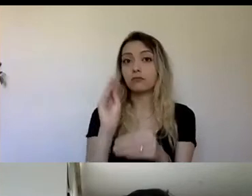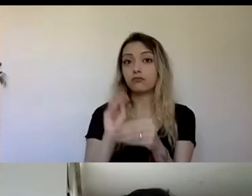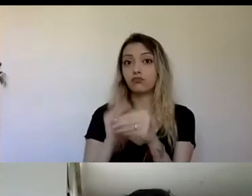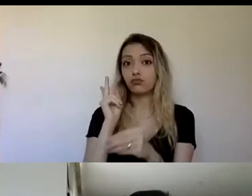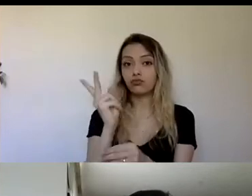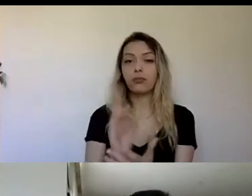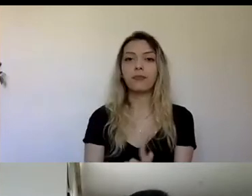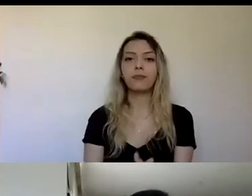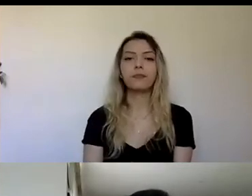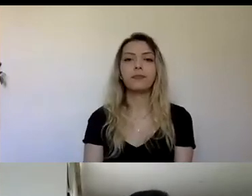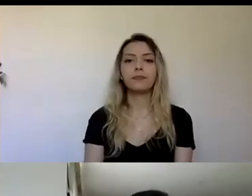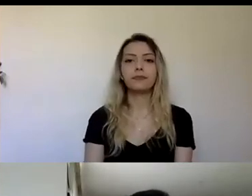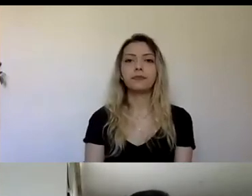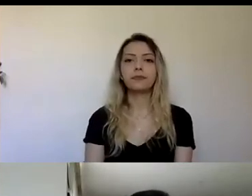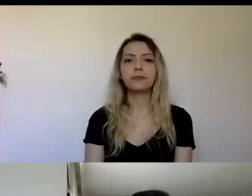göstergeleri.